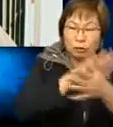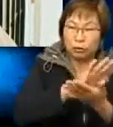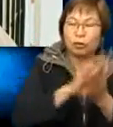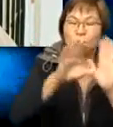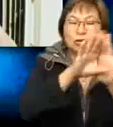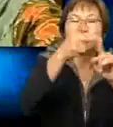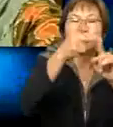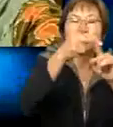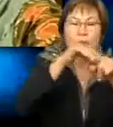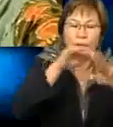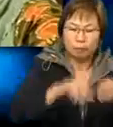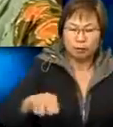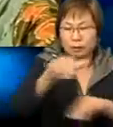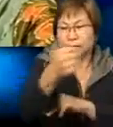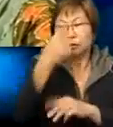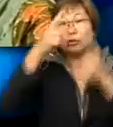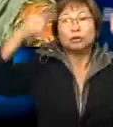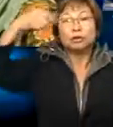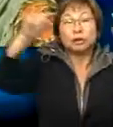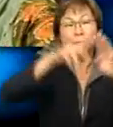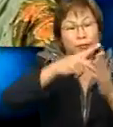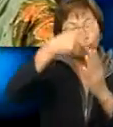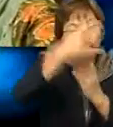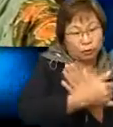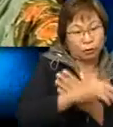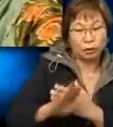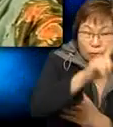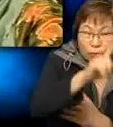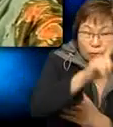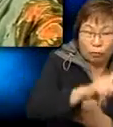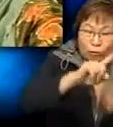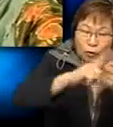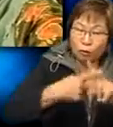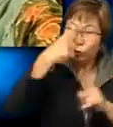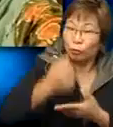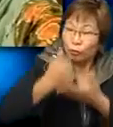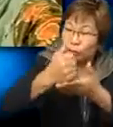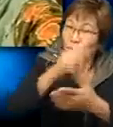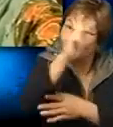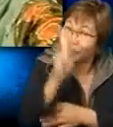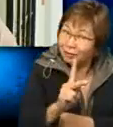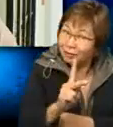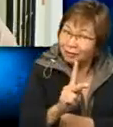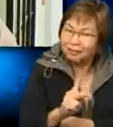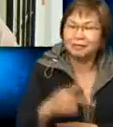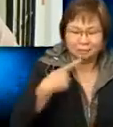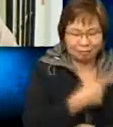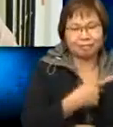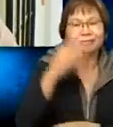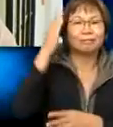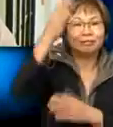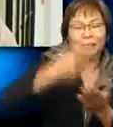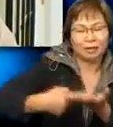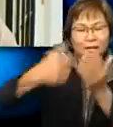kepada pelajar lain. Untuk menjayakan projek ini, kamu memerlukan kawan-kawan untuk membantu, kan? Kami